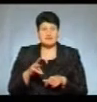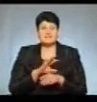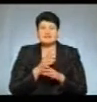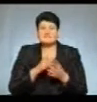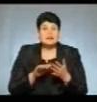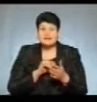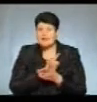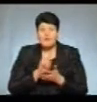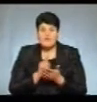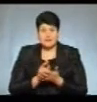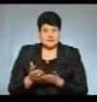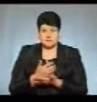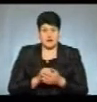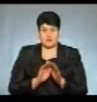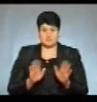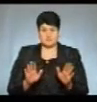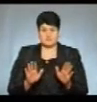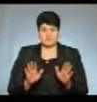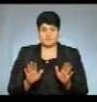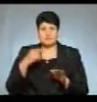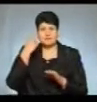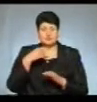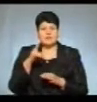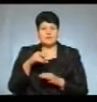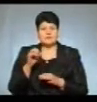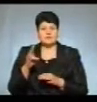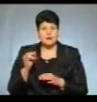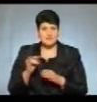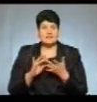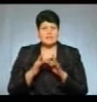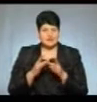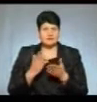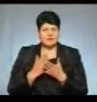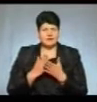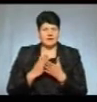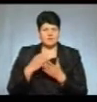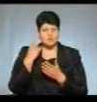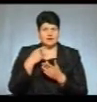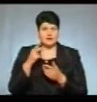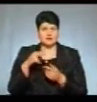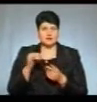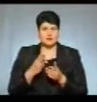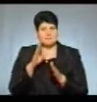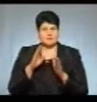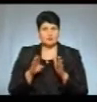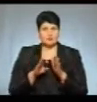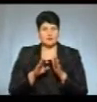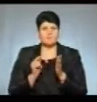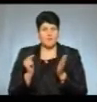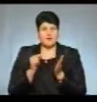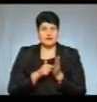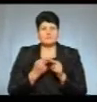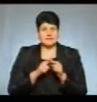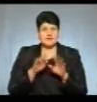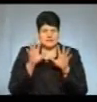оброблятися. Персональні дані в інтернеті, чи вважаються вони персональними даними і підпорядковуються, підпадають під цей закон